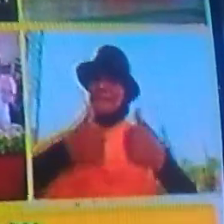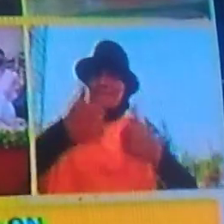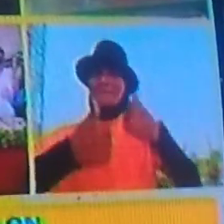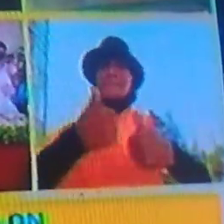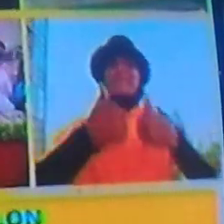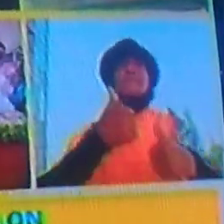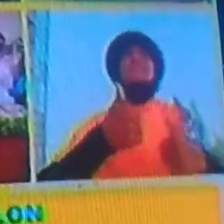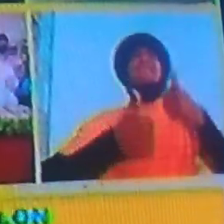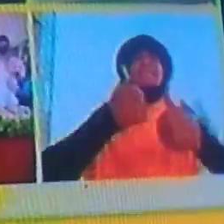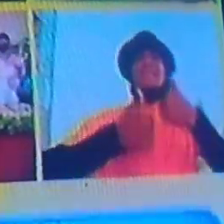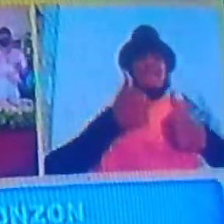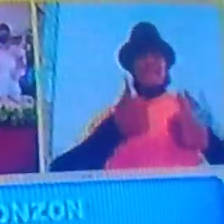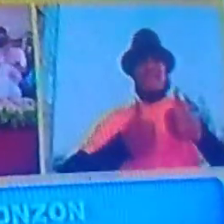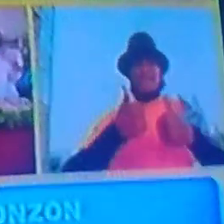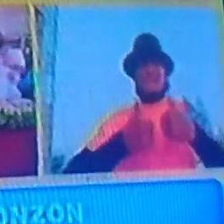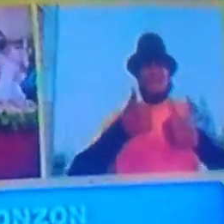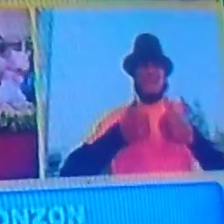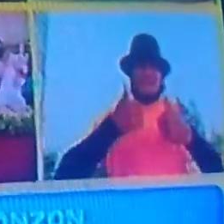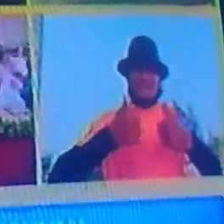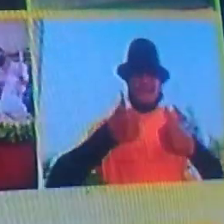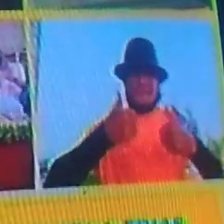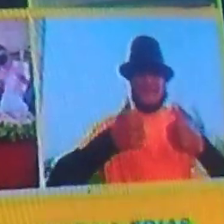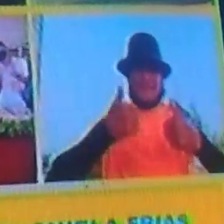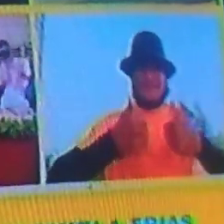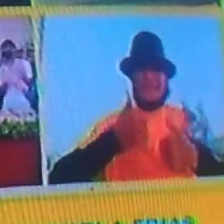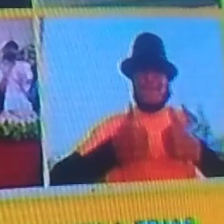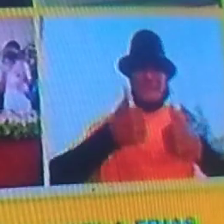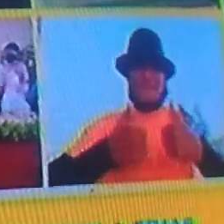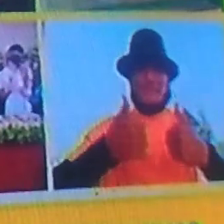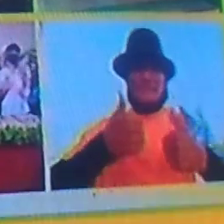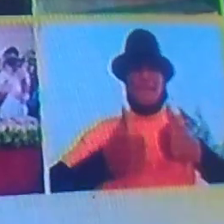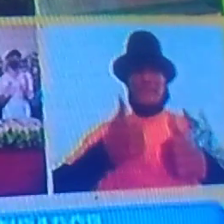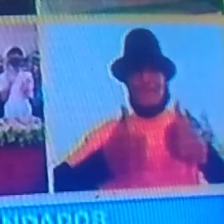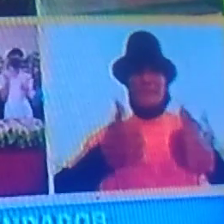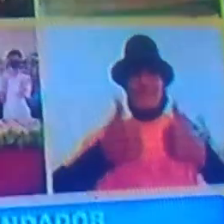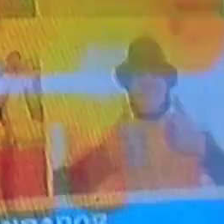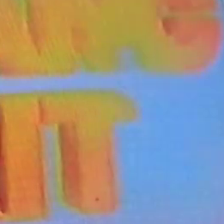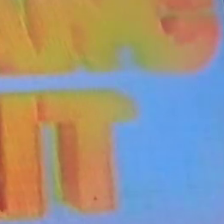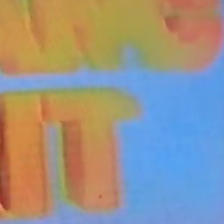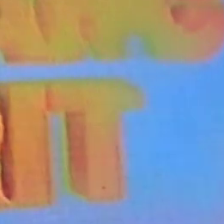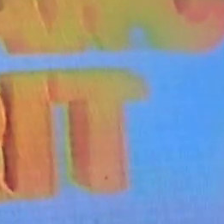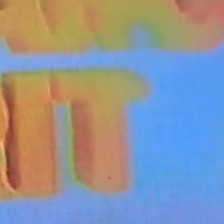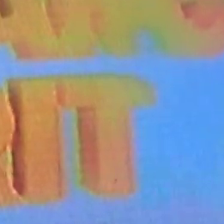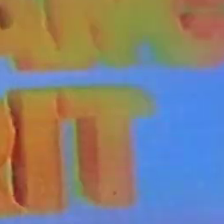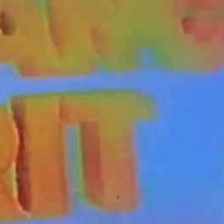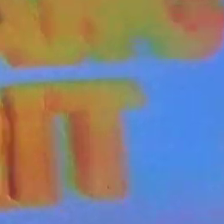Hey guys! Pang international na yan! Galing! Huwag kang magpapahalita.